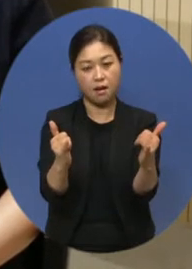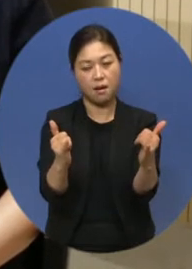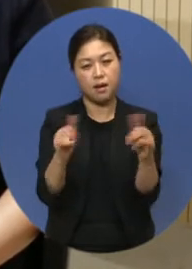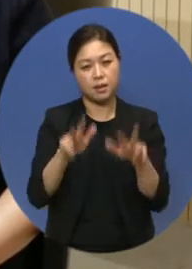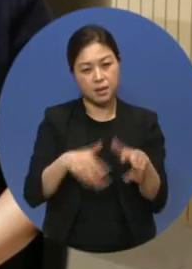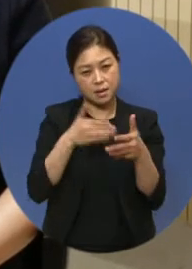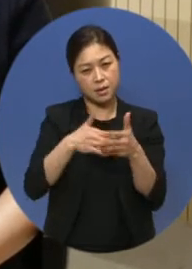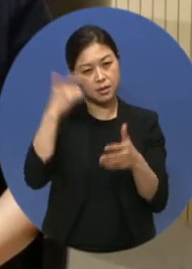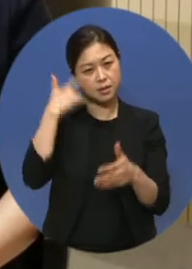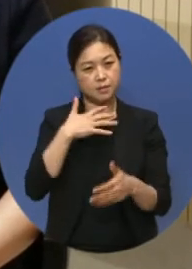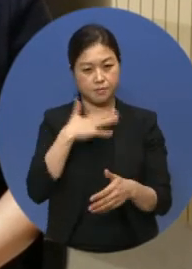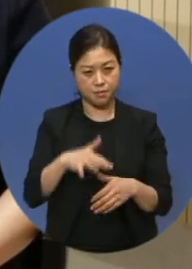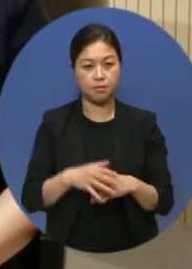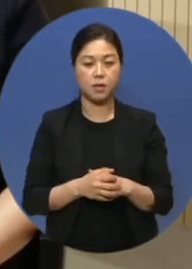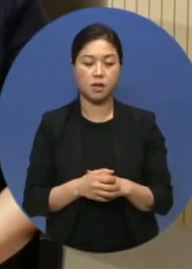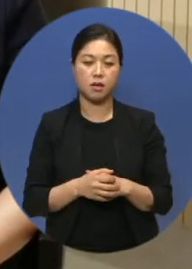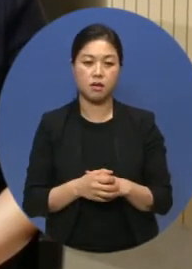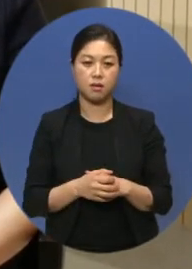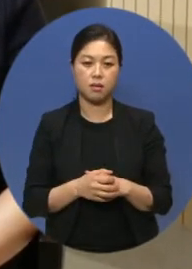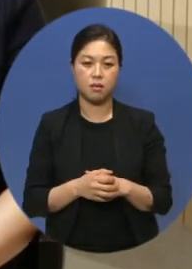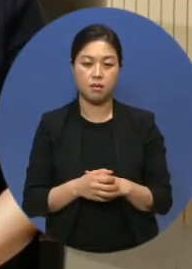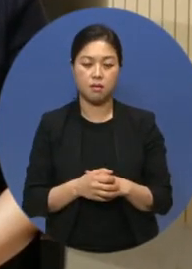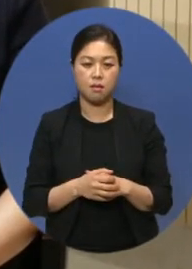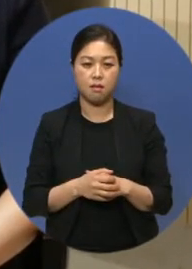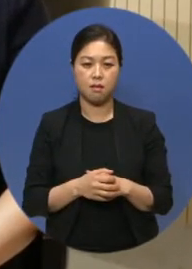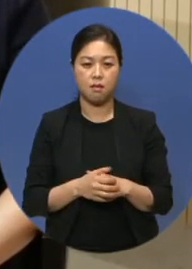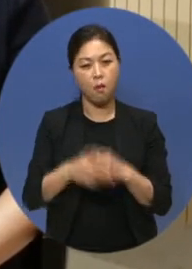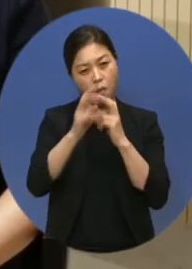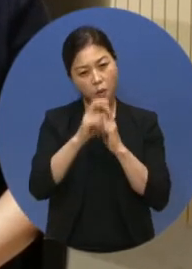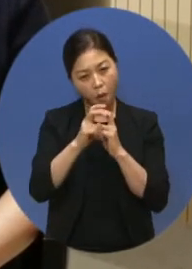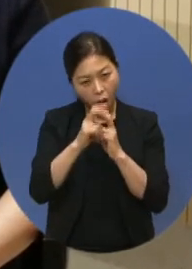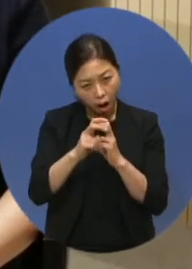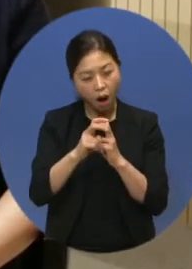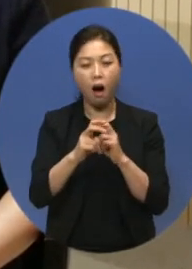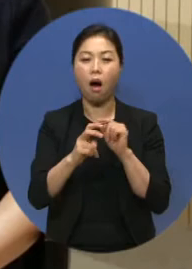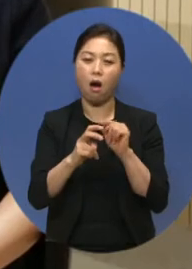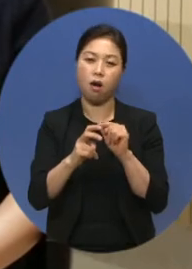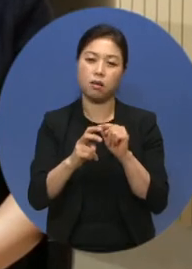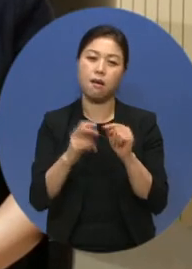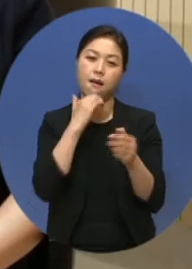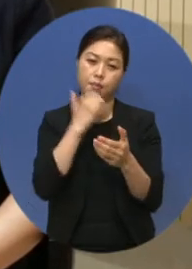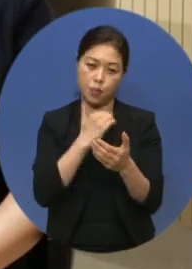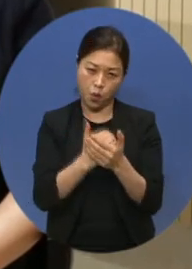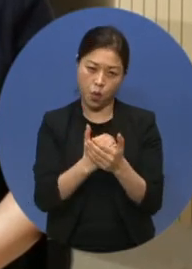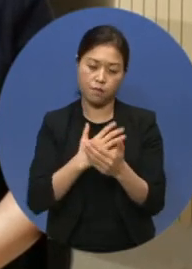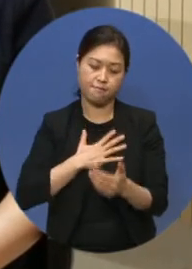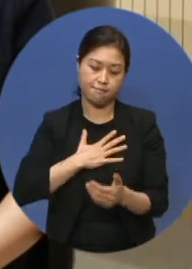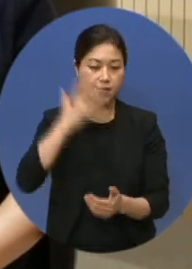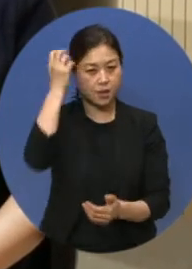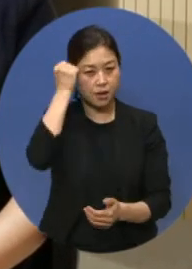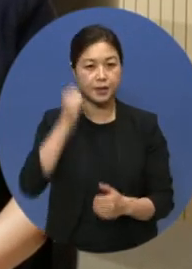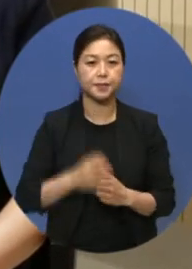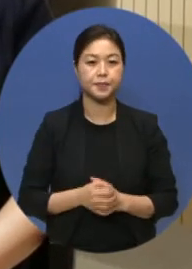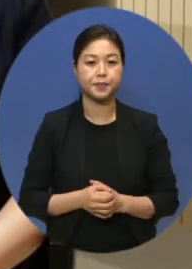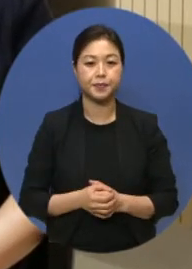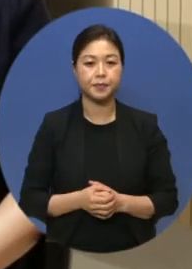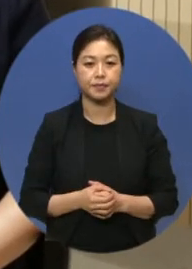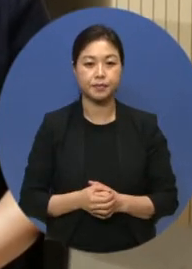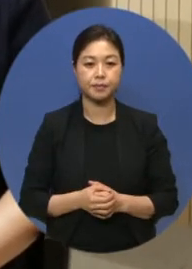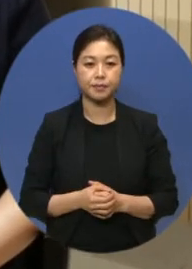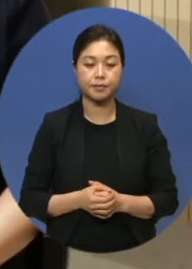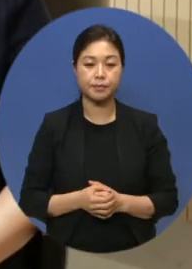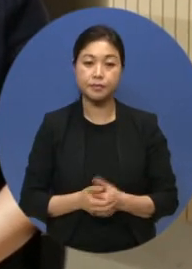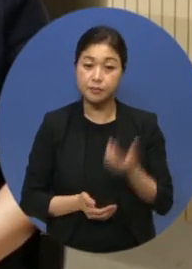그동안 느끼지 못했던 그런 감동들이 가장 큰 기억에 남습니다. 그